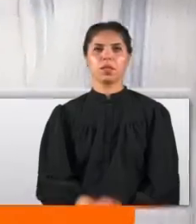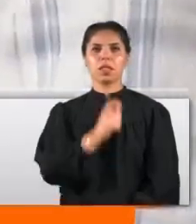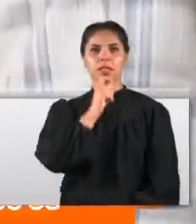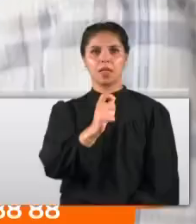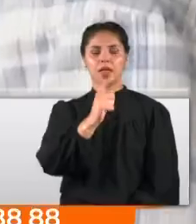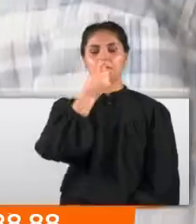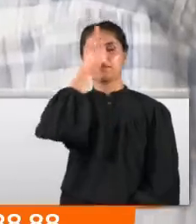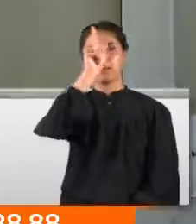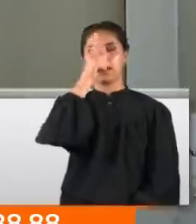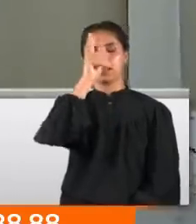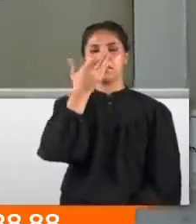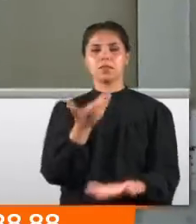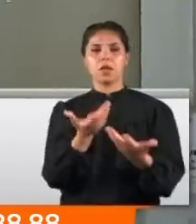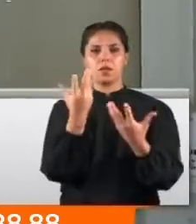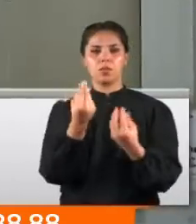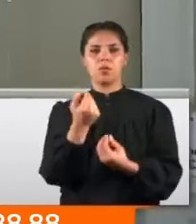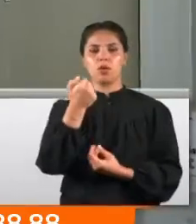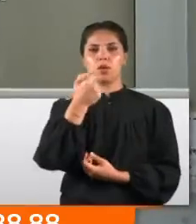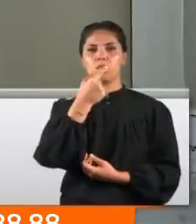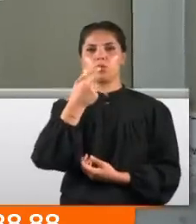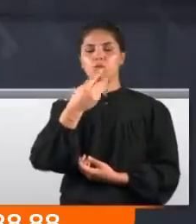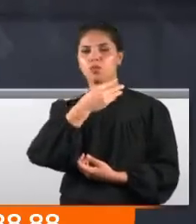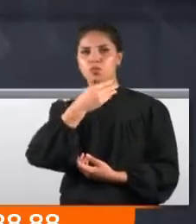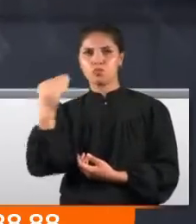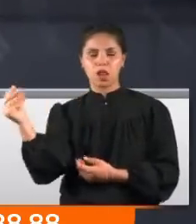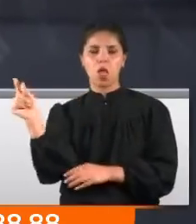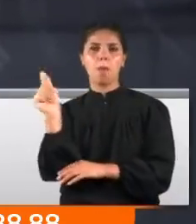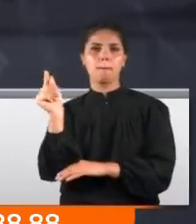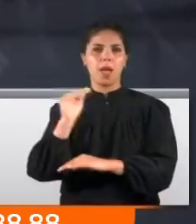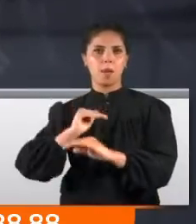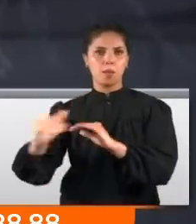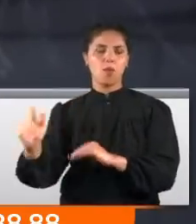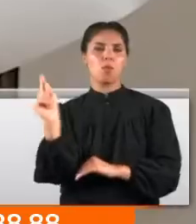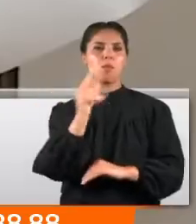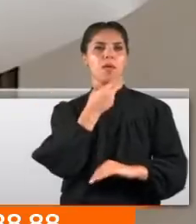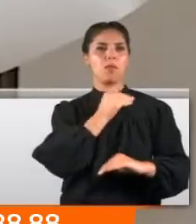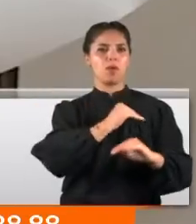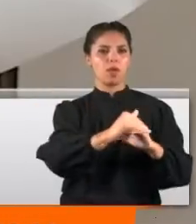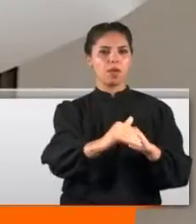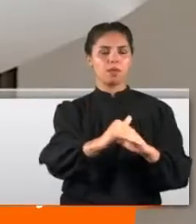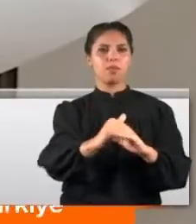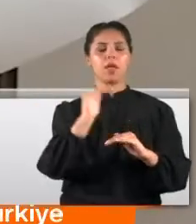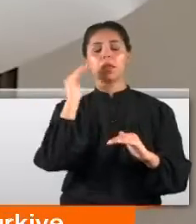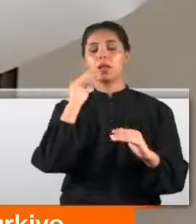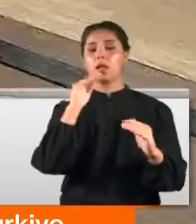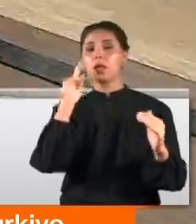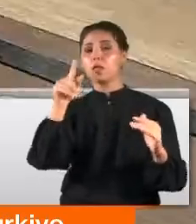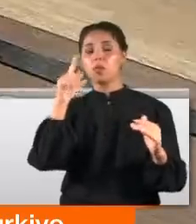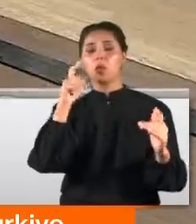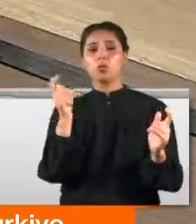Teklifler tek tek masaya yatırıldı. 6,5 milyon memur ve memur emeklisinin kilitlendiği müzakereler neredeyse